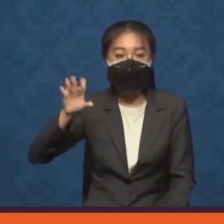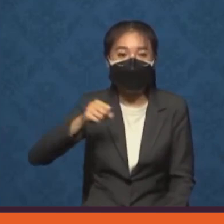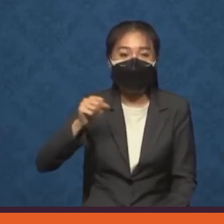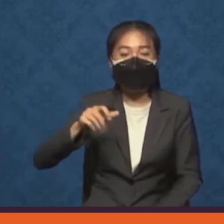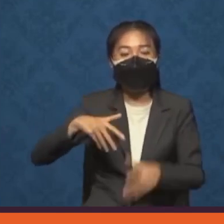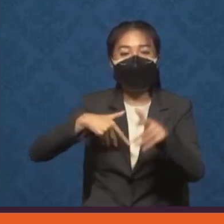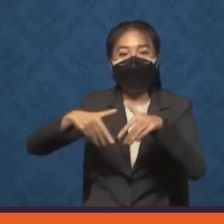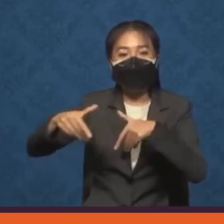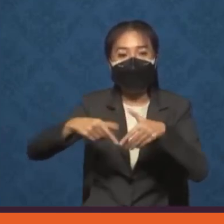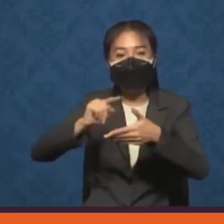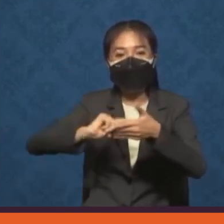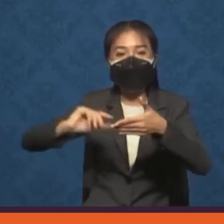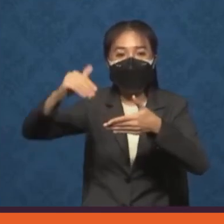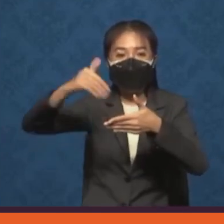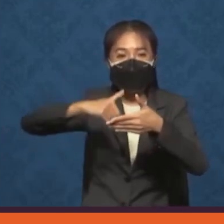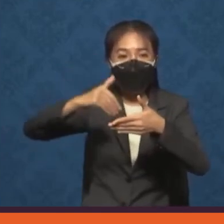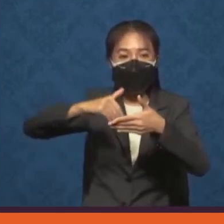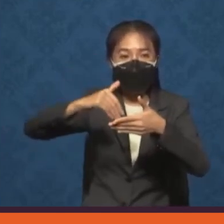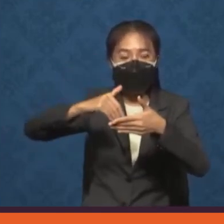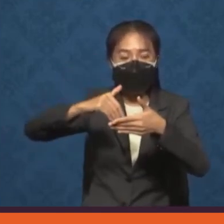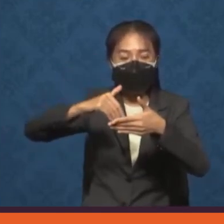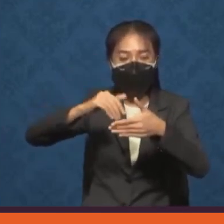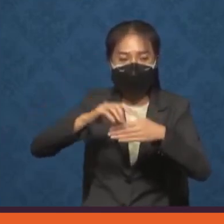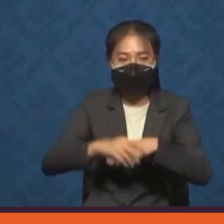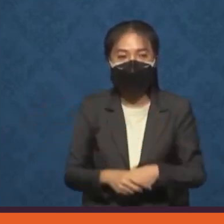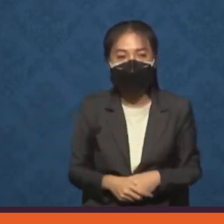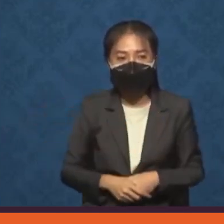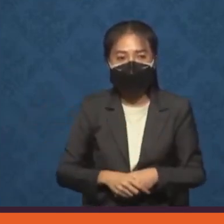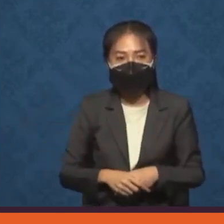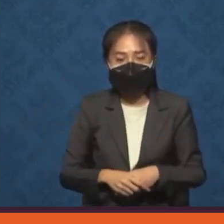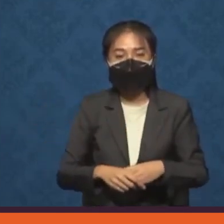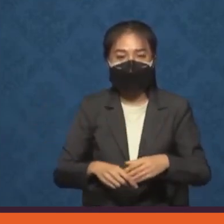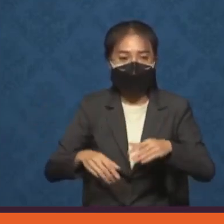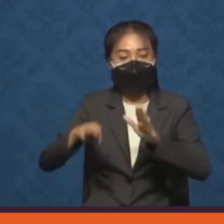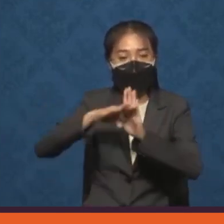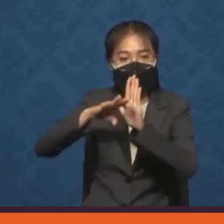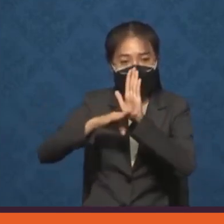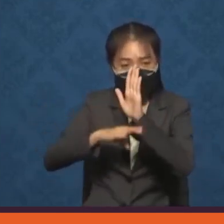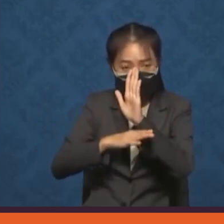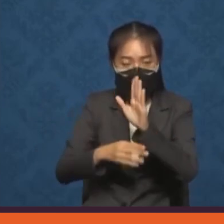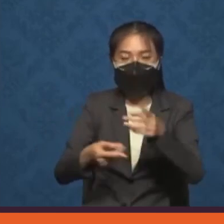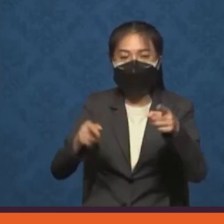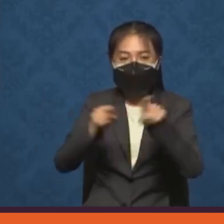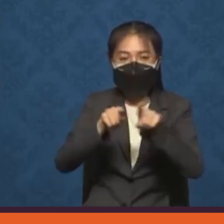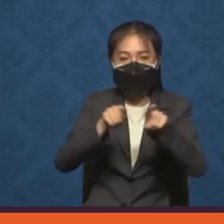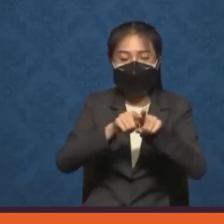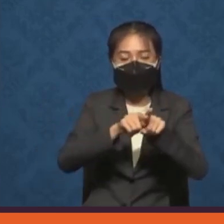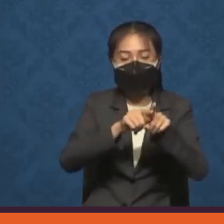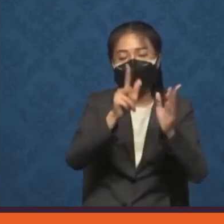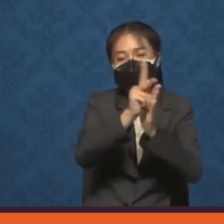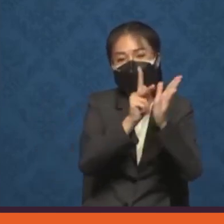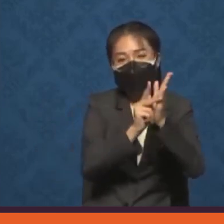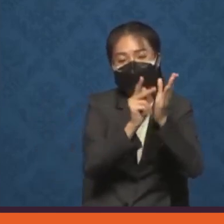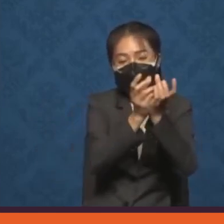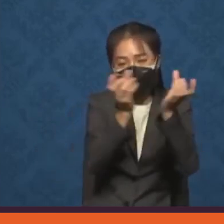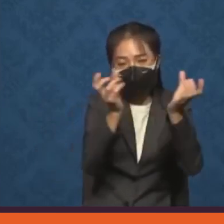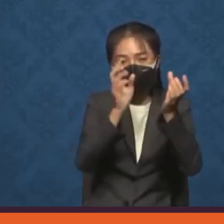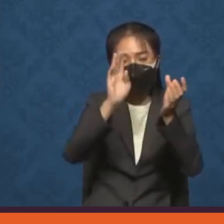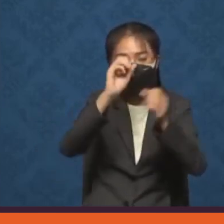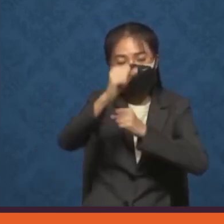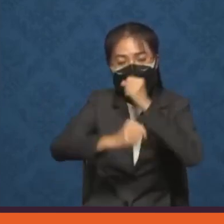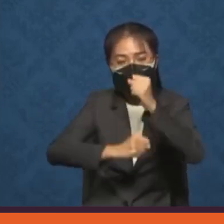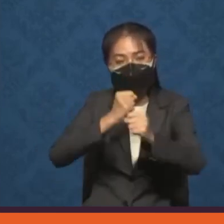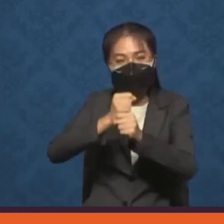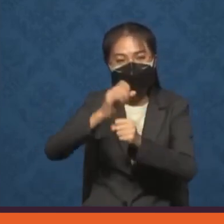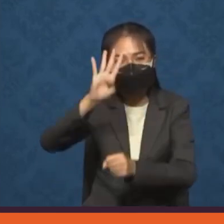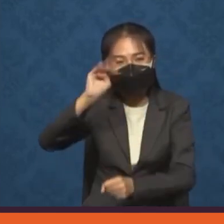กลไกต่างๆไม่ได้ต่างอะไรกับรัฐธรรมนูญ40เพียงเปลี่ยนนิดเดียวว่าคนถอดถอนเปลี่ยนจากสว.มาเป็นสส.เพราะร่างของเร